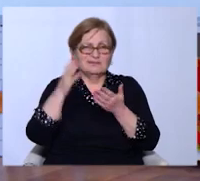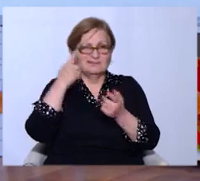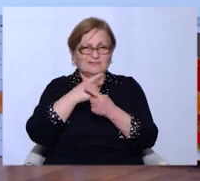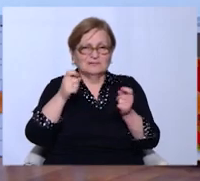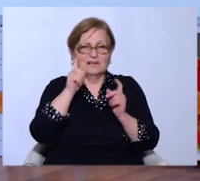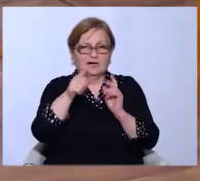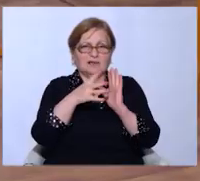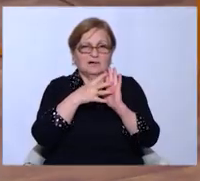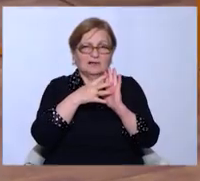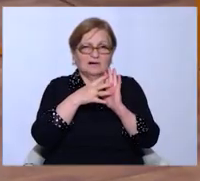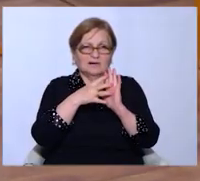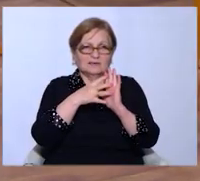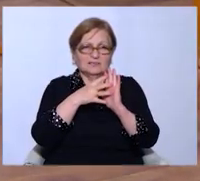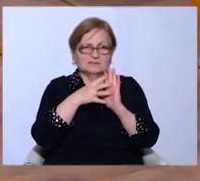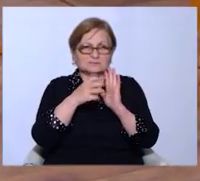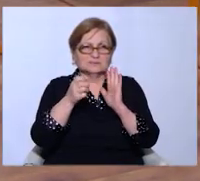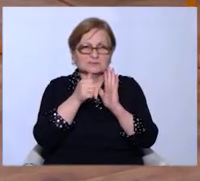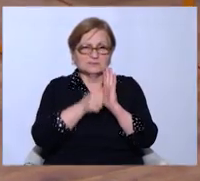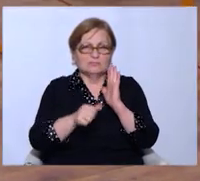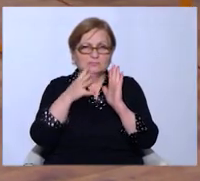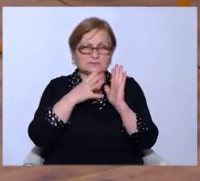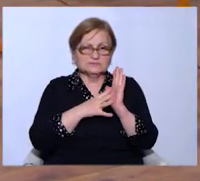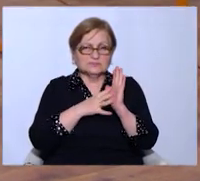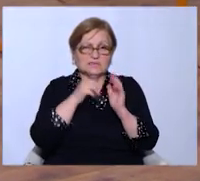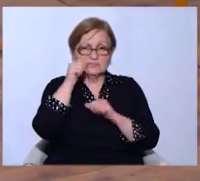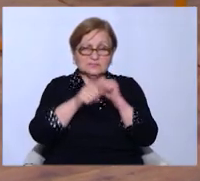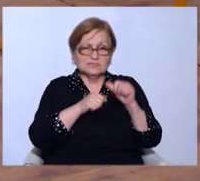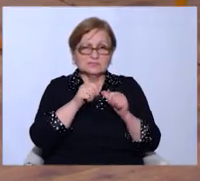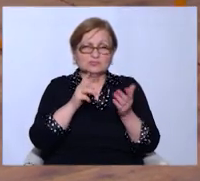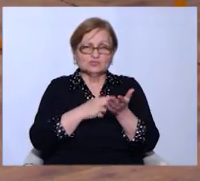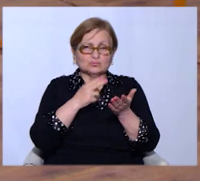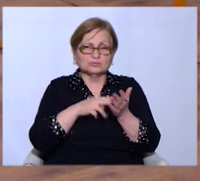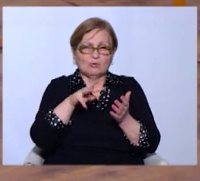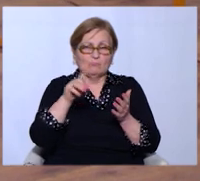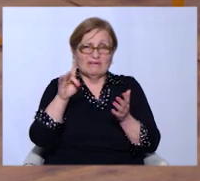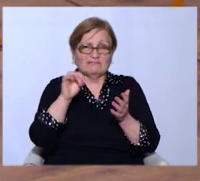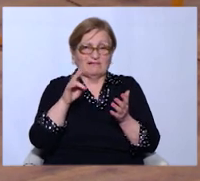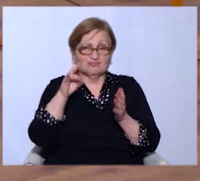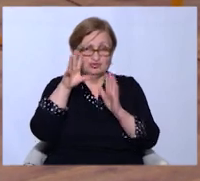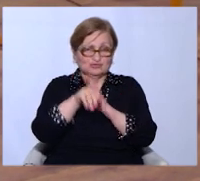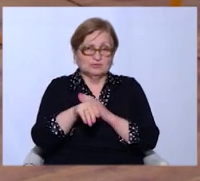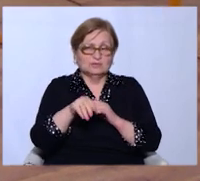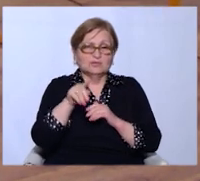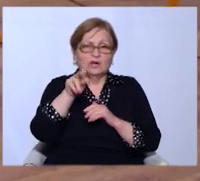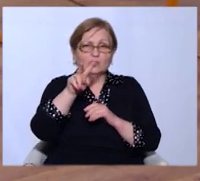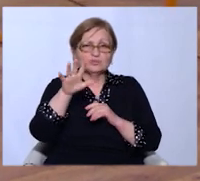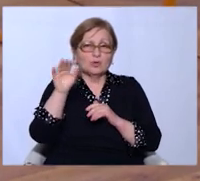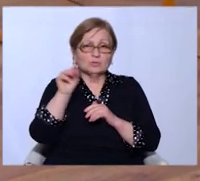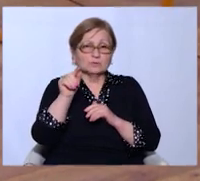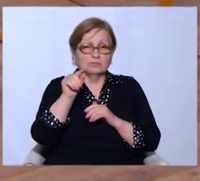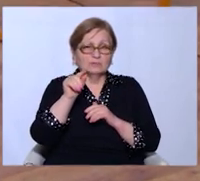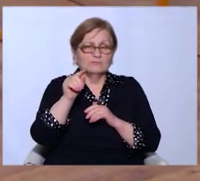გამოაქვეყნა 1969 წელს ჟურნალში მერანი. მოგვიანებით აღნიშნავდა, რომ 25